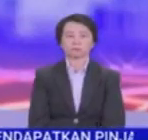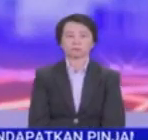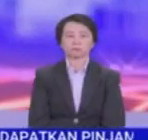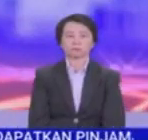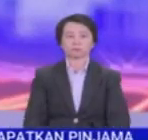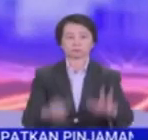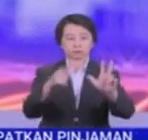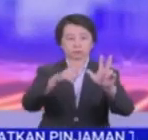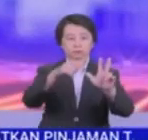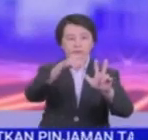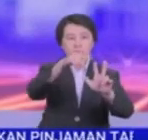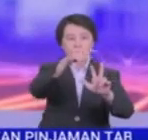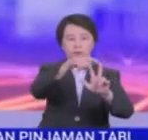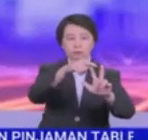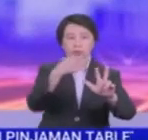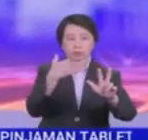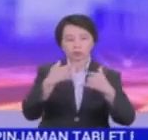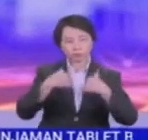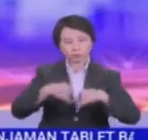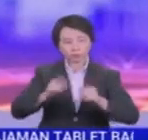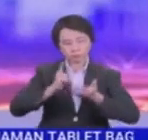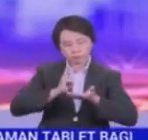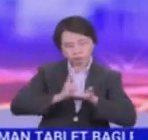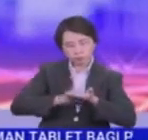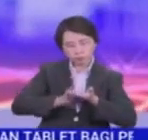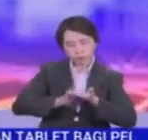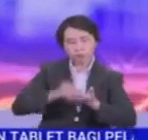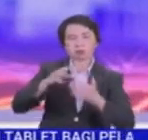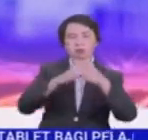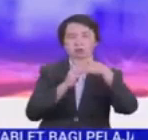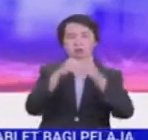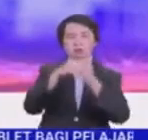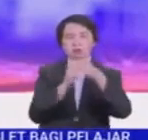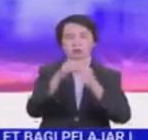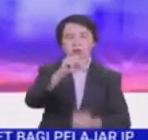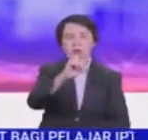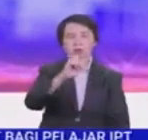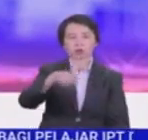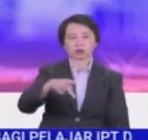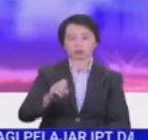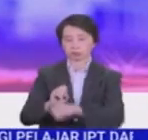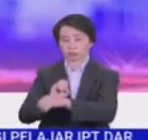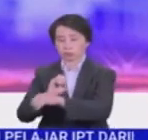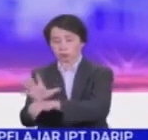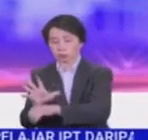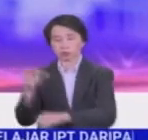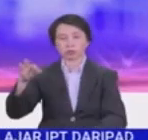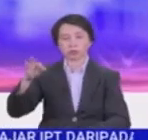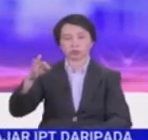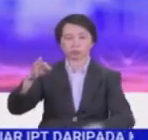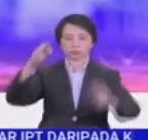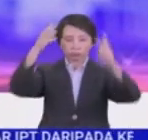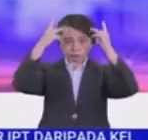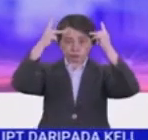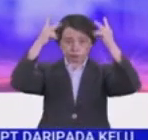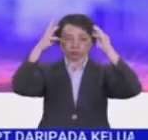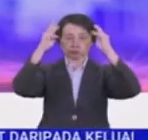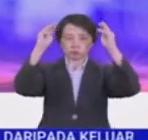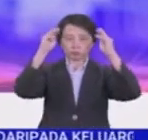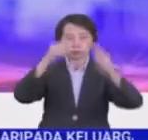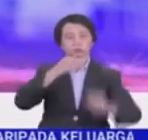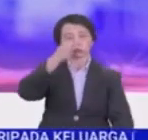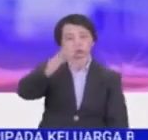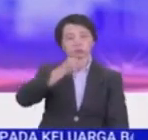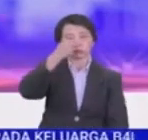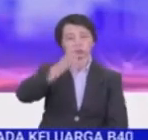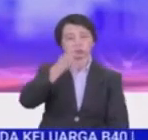Tiga perkara utama masih dibincangkan berhubung kelonggaran SOP COVID-19. Perdana Menteri Dato' Sri Ismail Sabri Yaakob